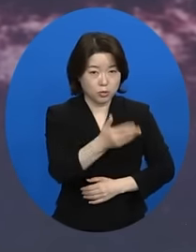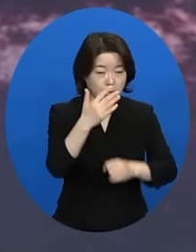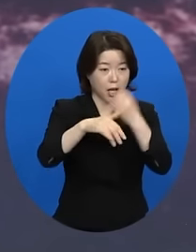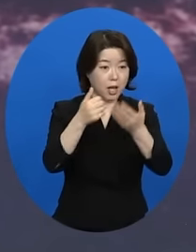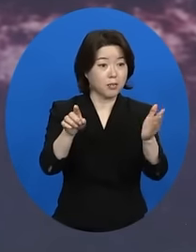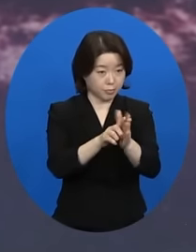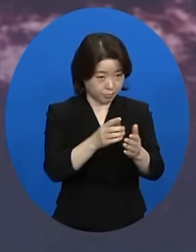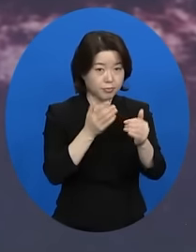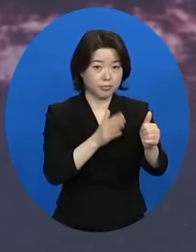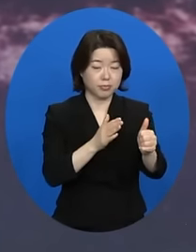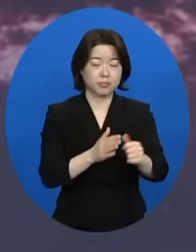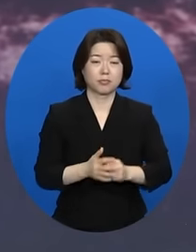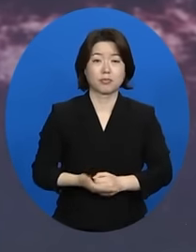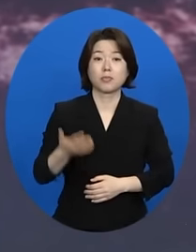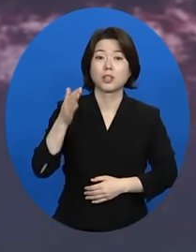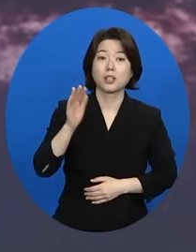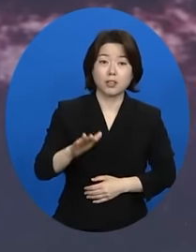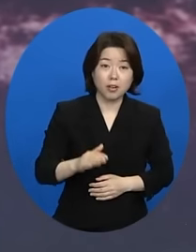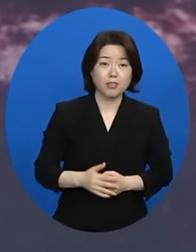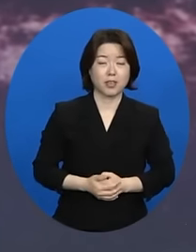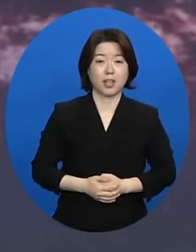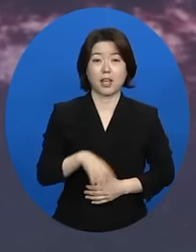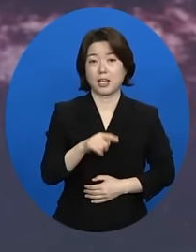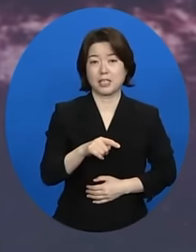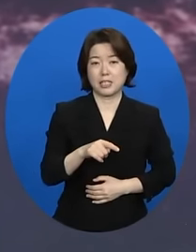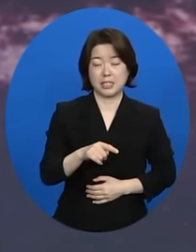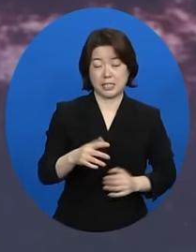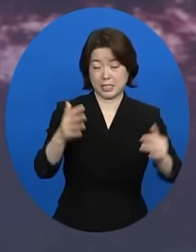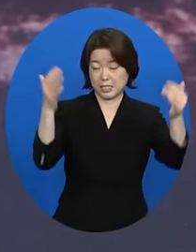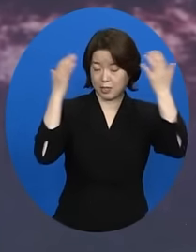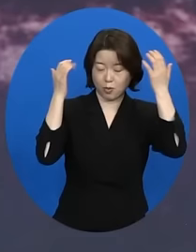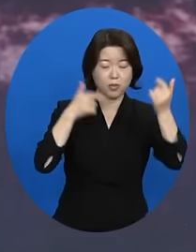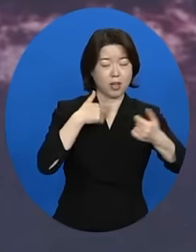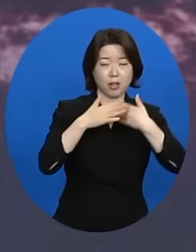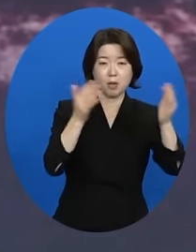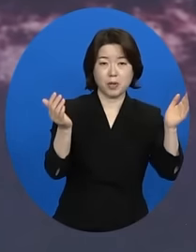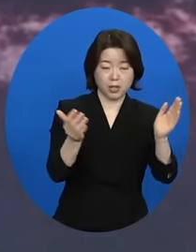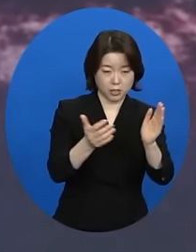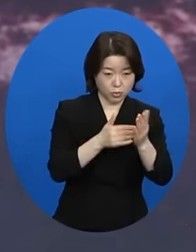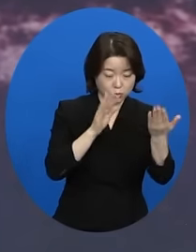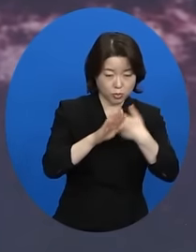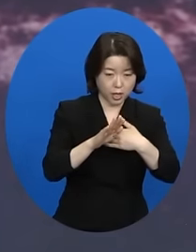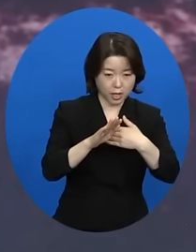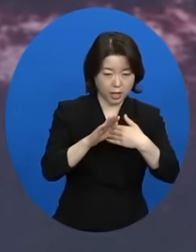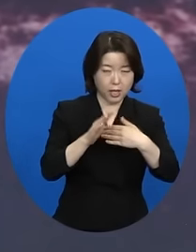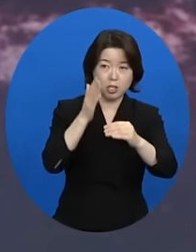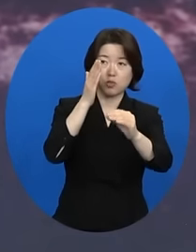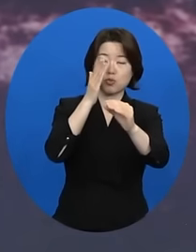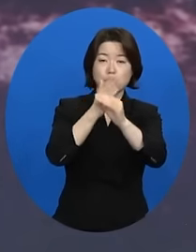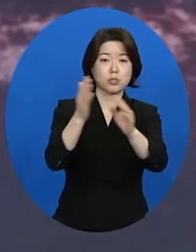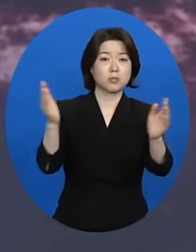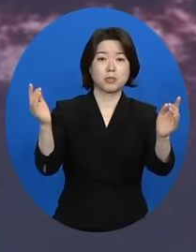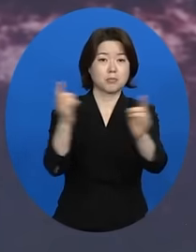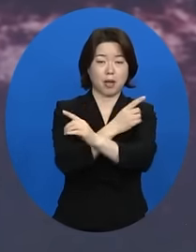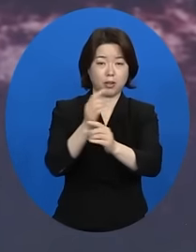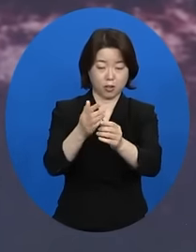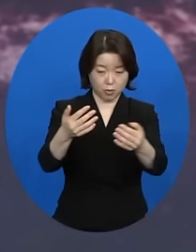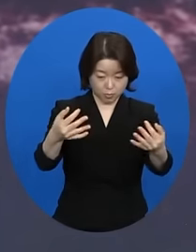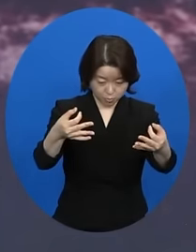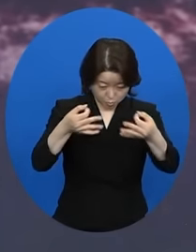믿습니다. 그런데 이 고난을 겪고 난 다음에 시선이 초점이 좀 바뀌었어요. 어떻게 바뀌었냐면